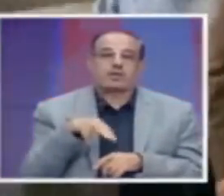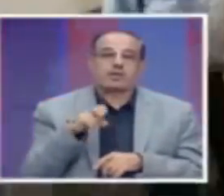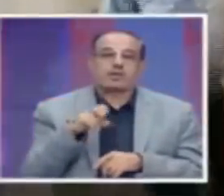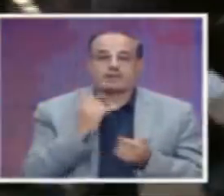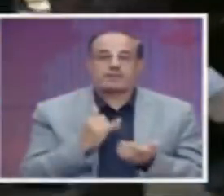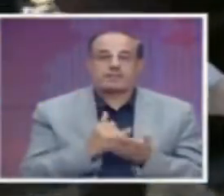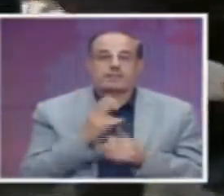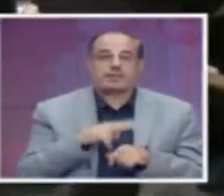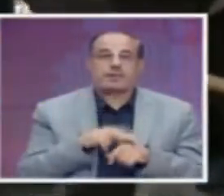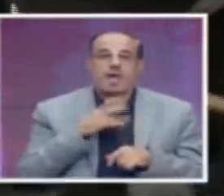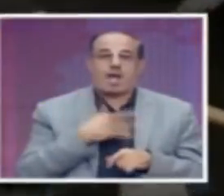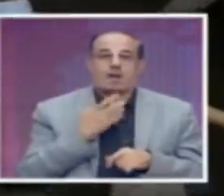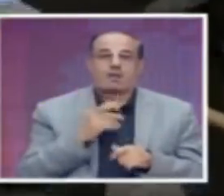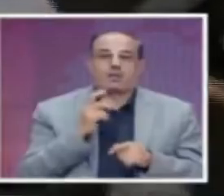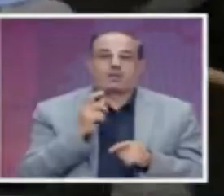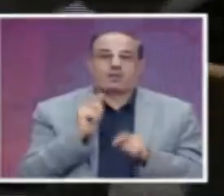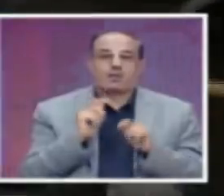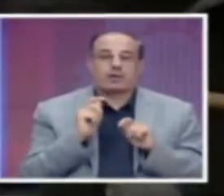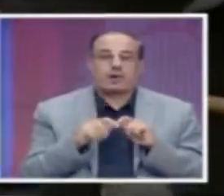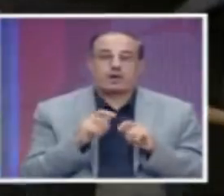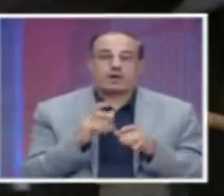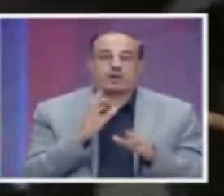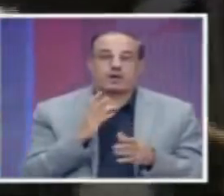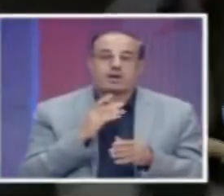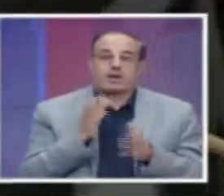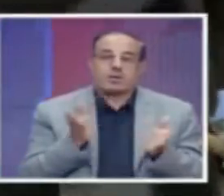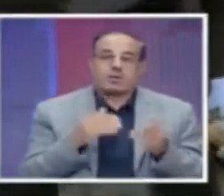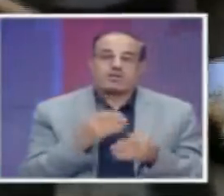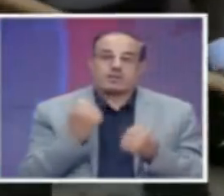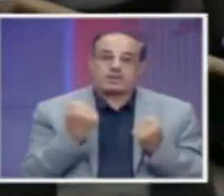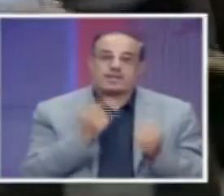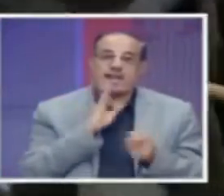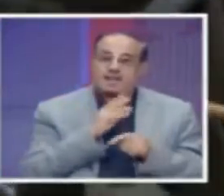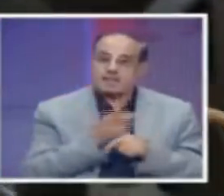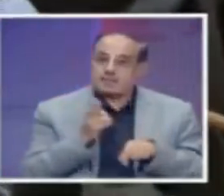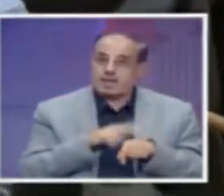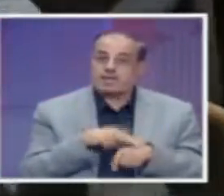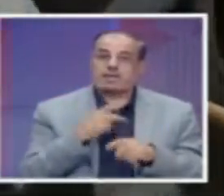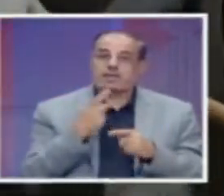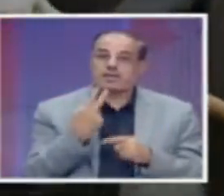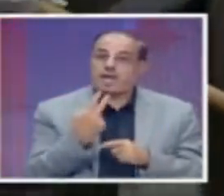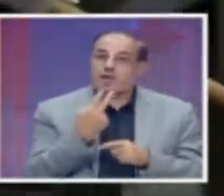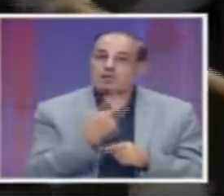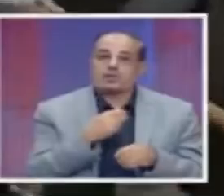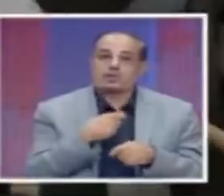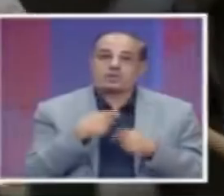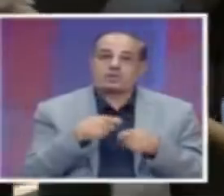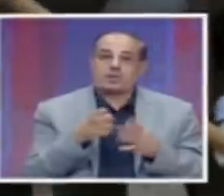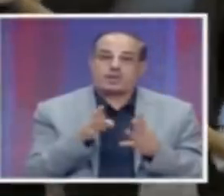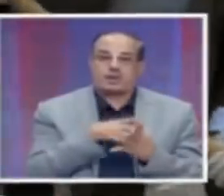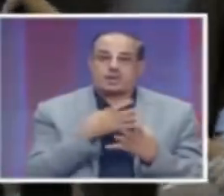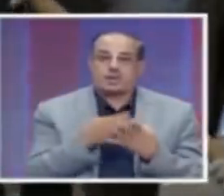1383 مدرسة، مطالبا بتعزيز منظومة فصول التقوية داخل جميع مدارس المحافظة، مع الإسراع في وضع جداول